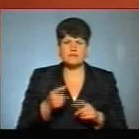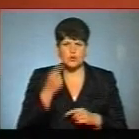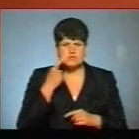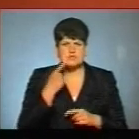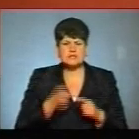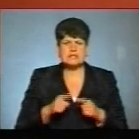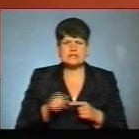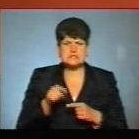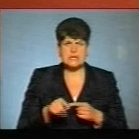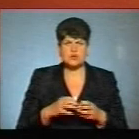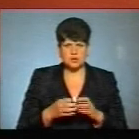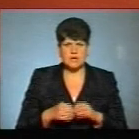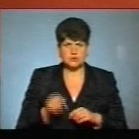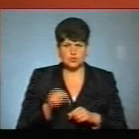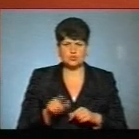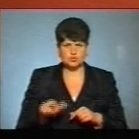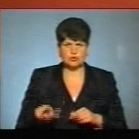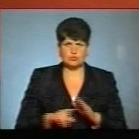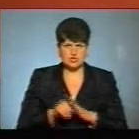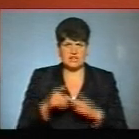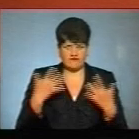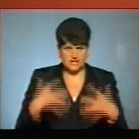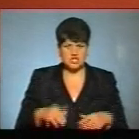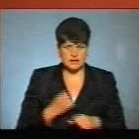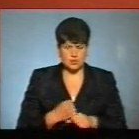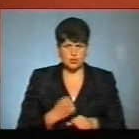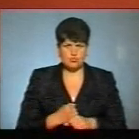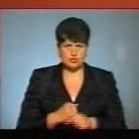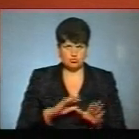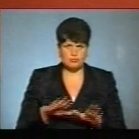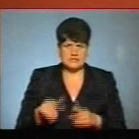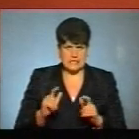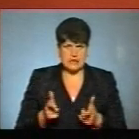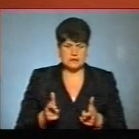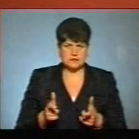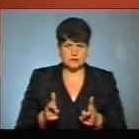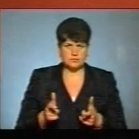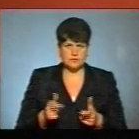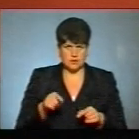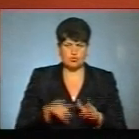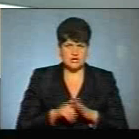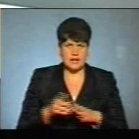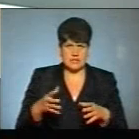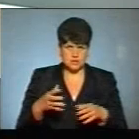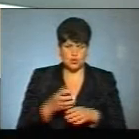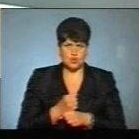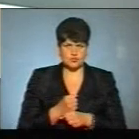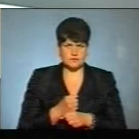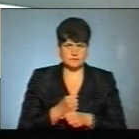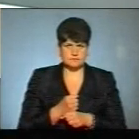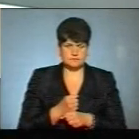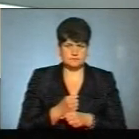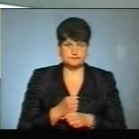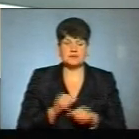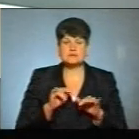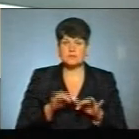це результат того, що люди почали втрачати роботу після карантину, зокрема, їх почали скорочувати роботодавці?